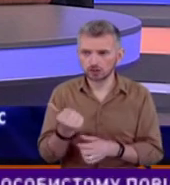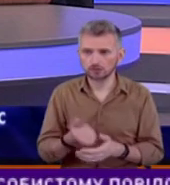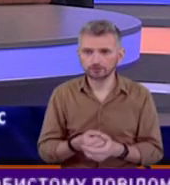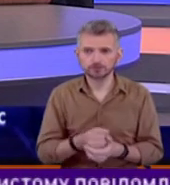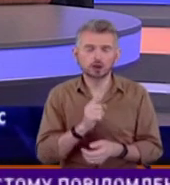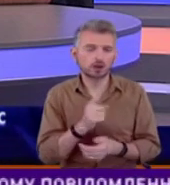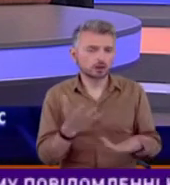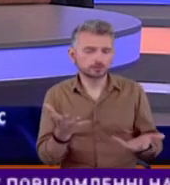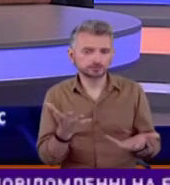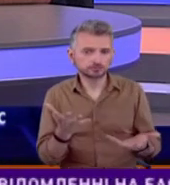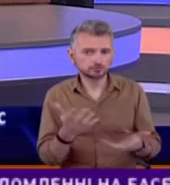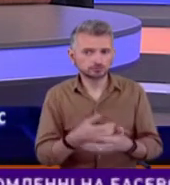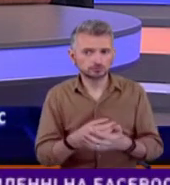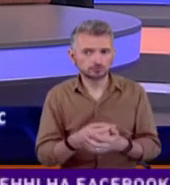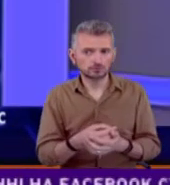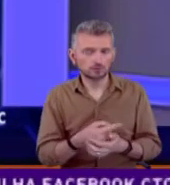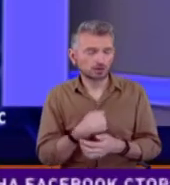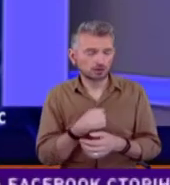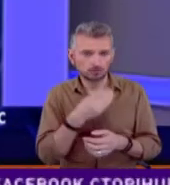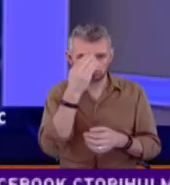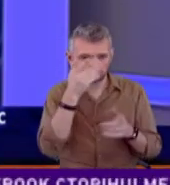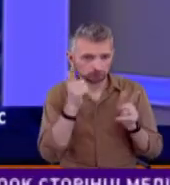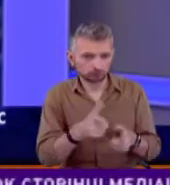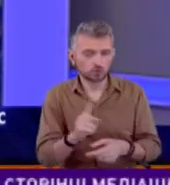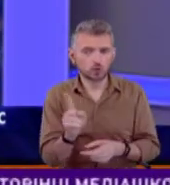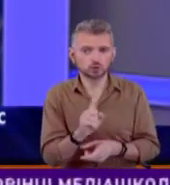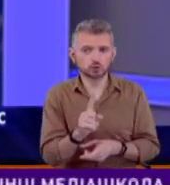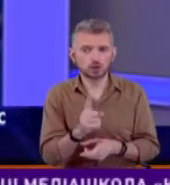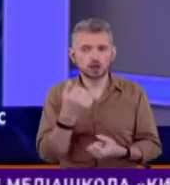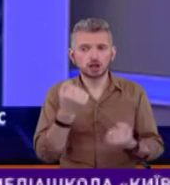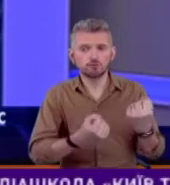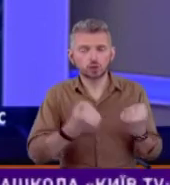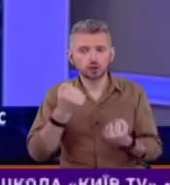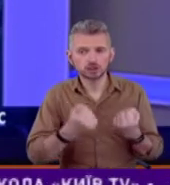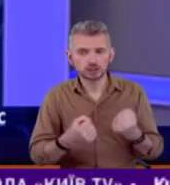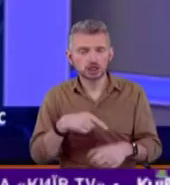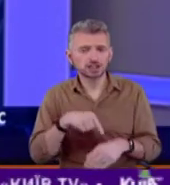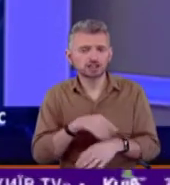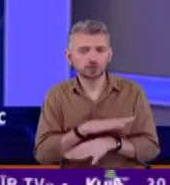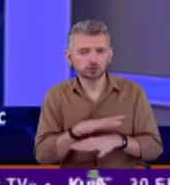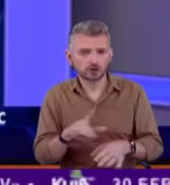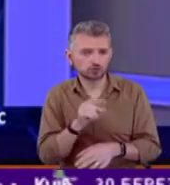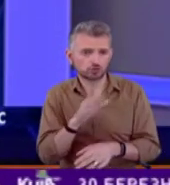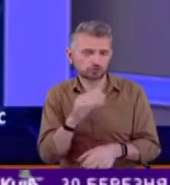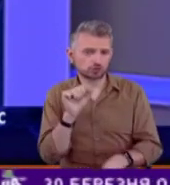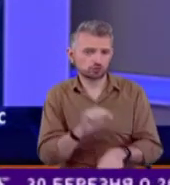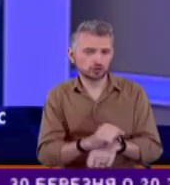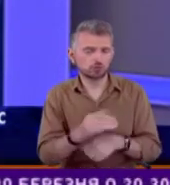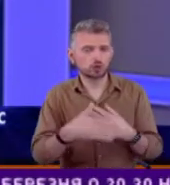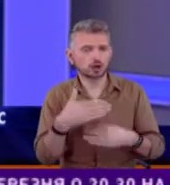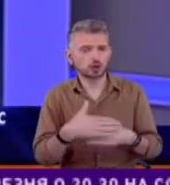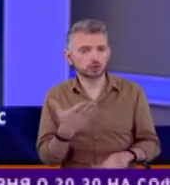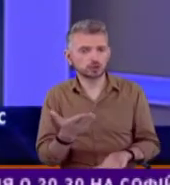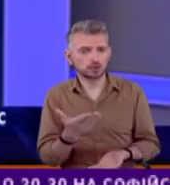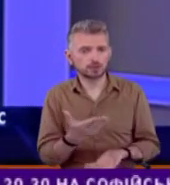Але я тут з Владиславом погоджуюсь про те, що водій не відчуває, що його зупинять і покарають.